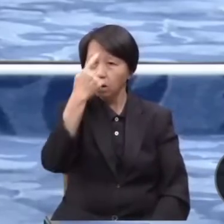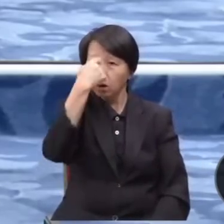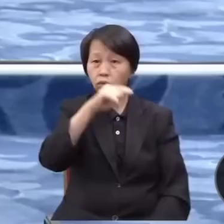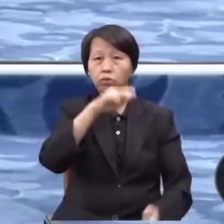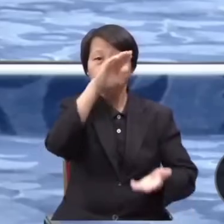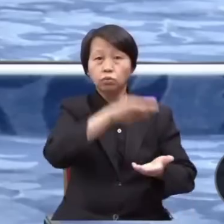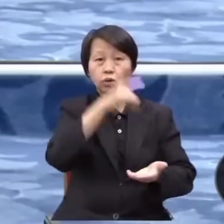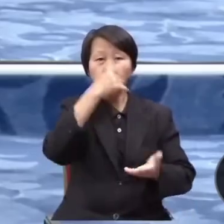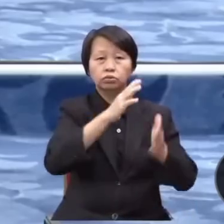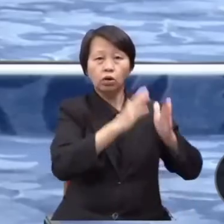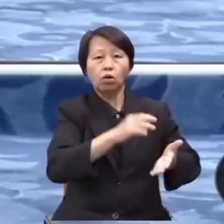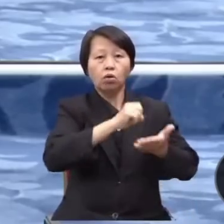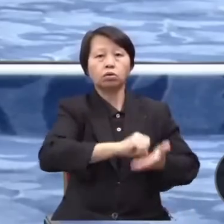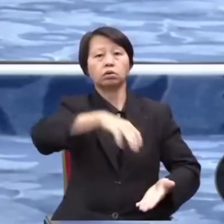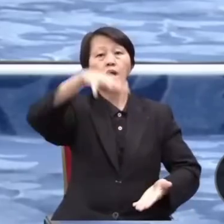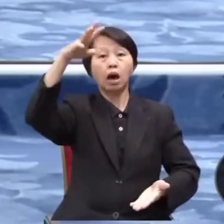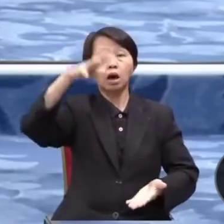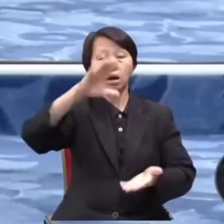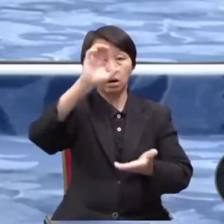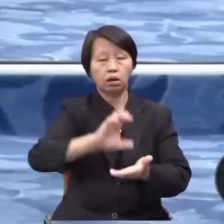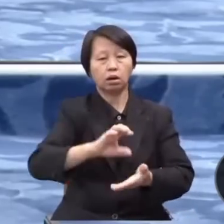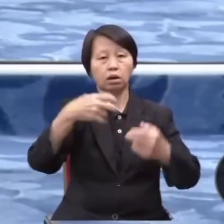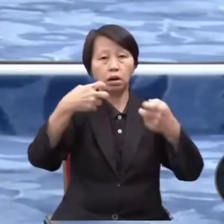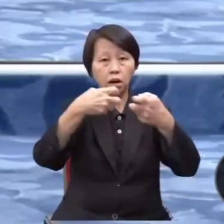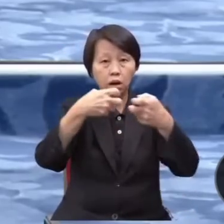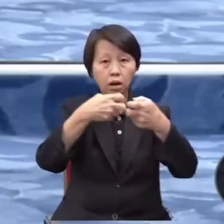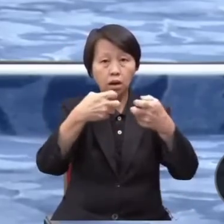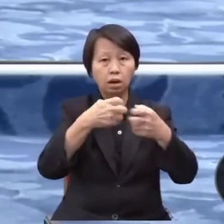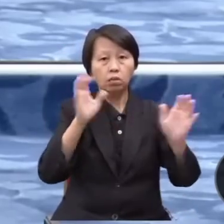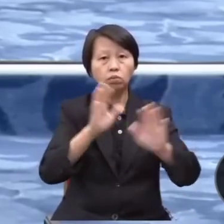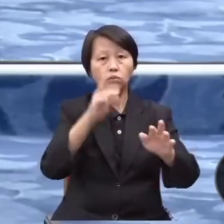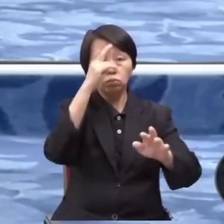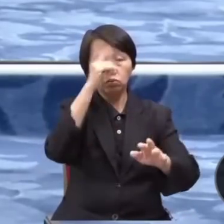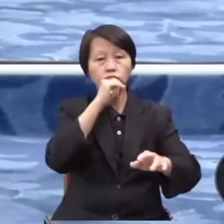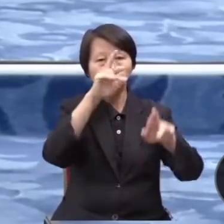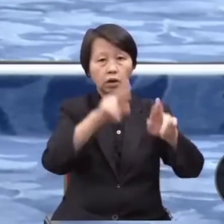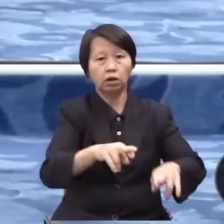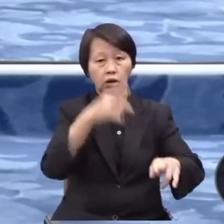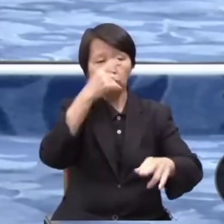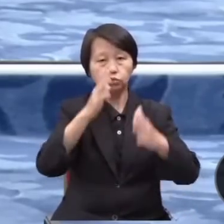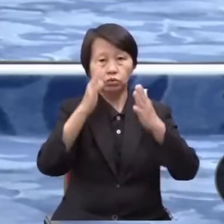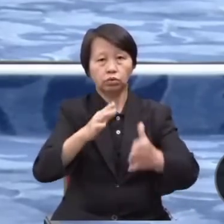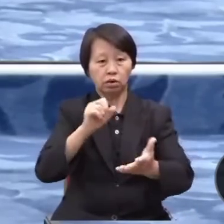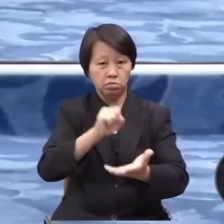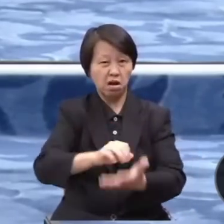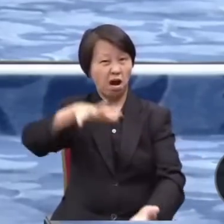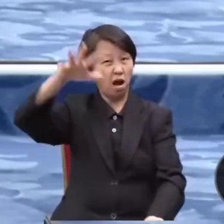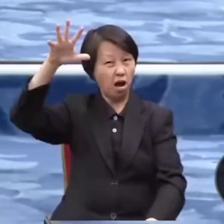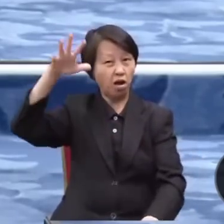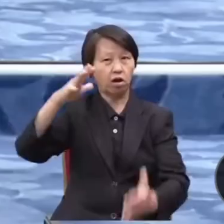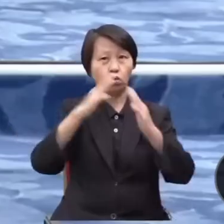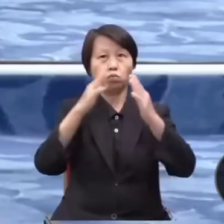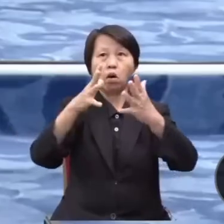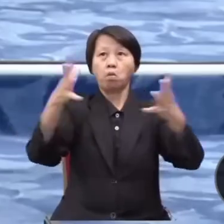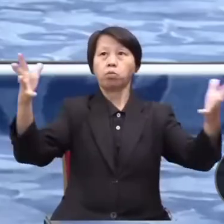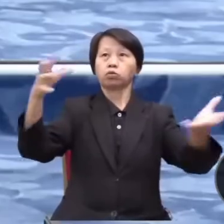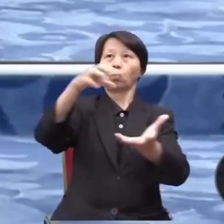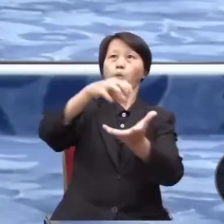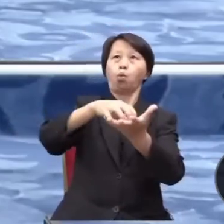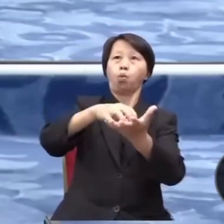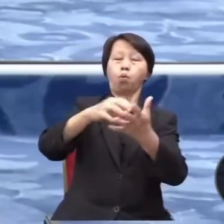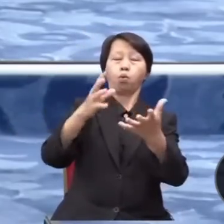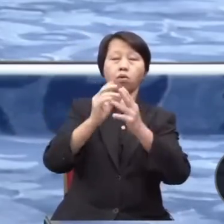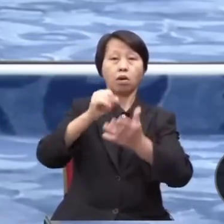kaya. Kita kurangkan subsidi elektrik tidak untuk rakyat, untuk orang yang maha kaya. Rumah-rumah besar yang